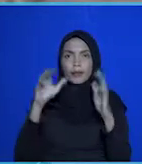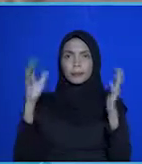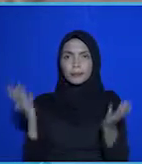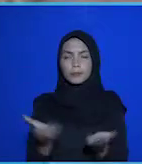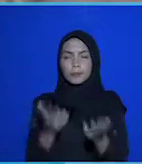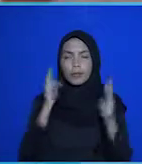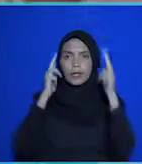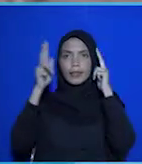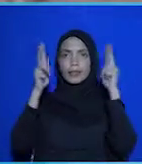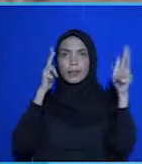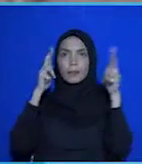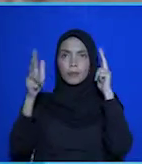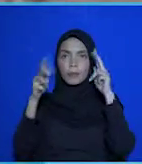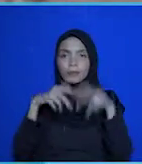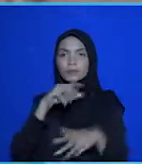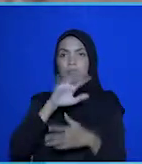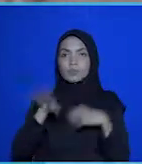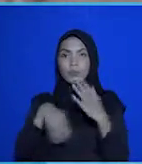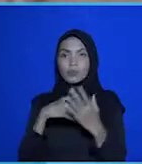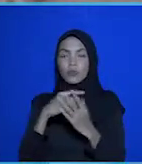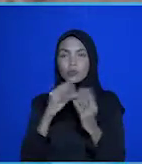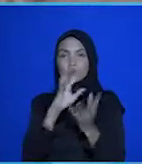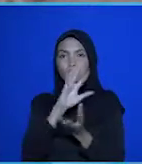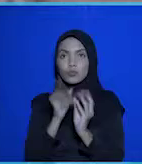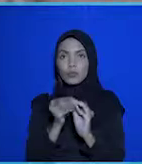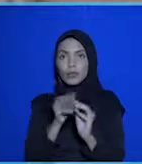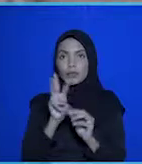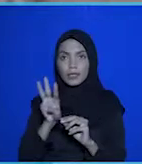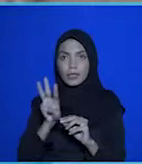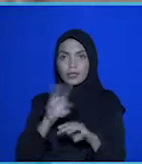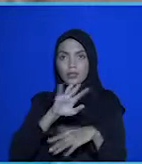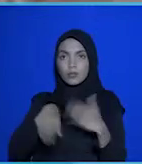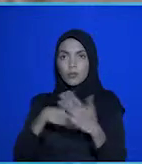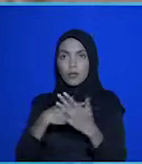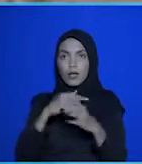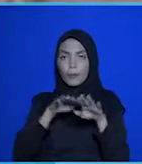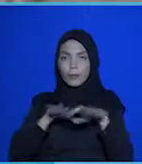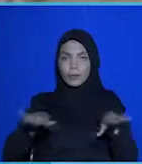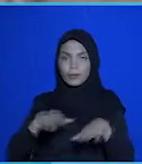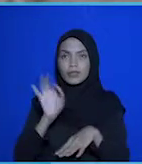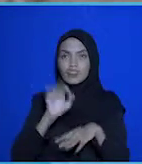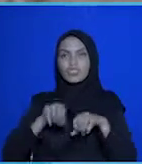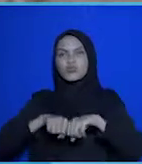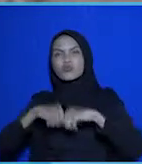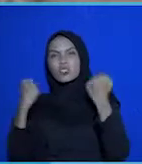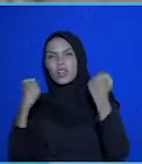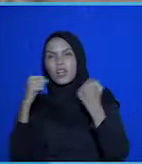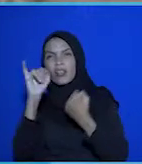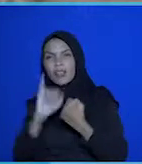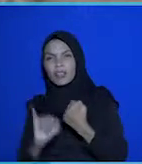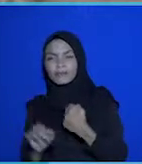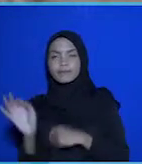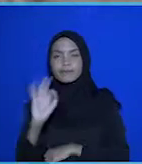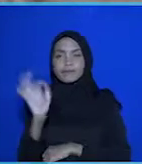ada di Provinsi NTB. Ada 3 bendungan besar dan semuanya aman. Bendungan itu tidak ada kerusakan yang